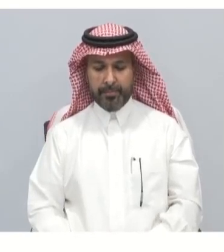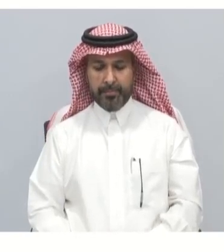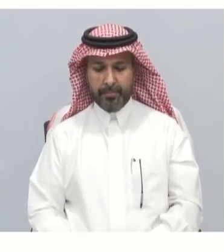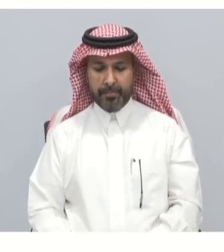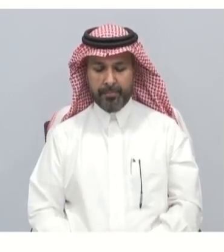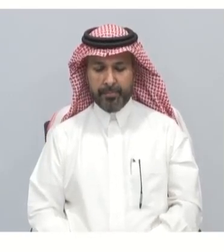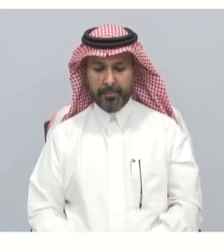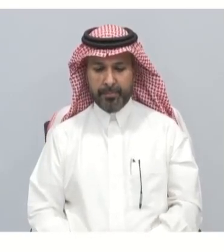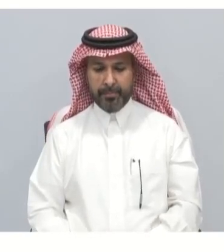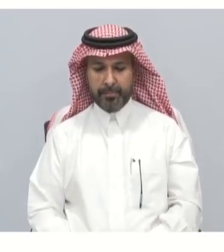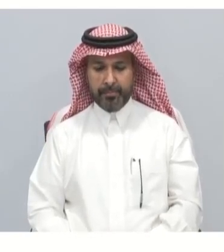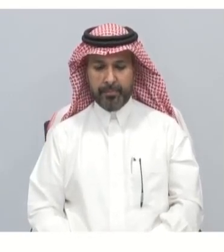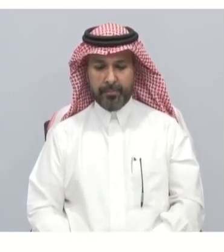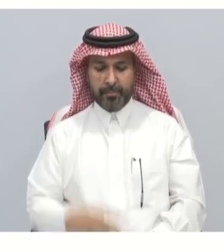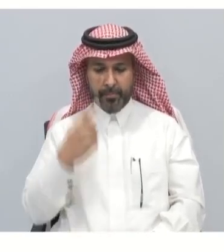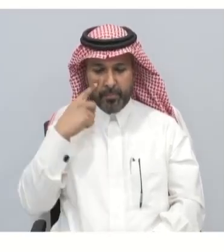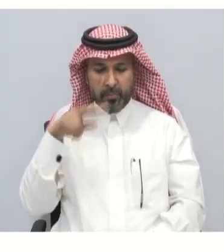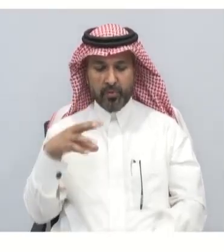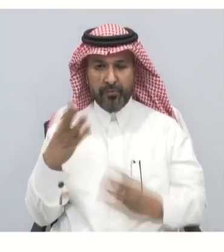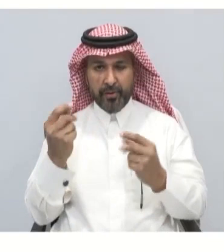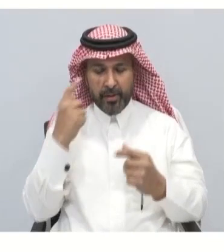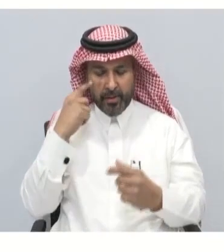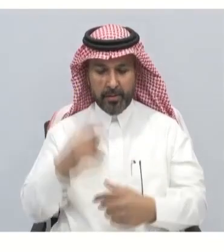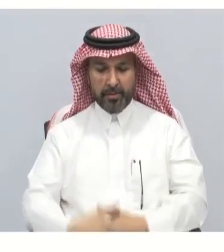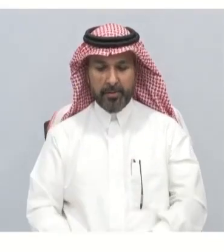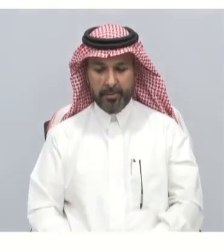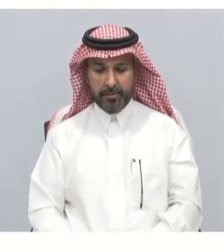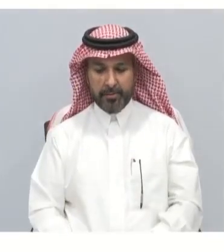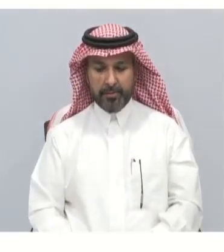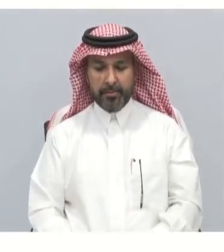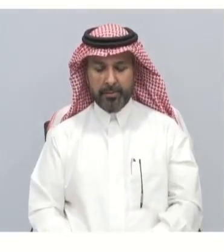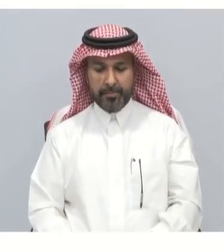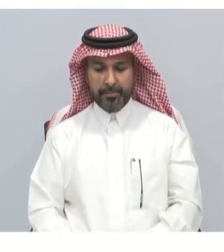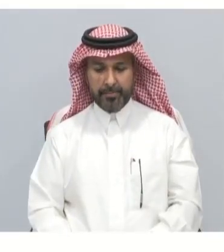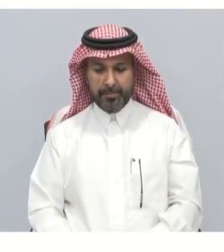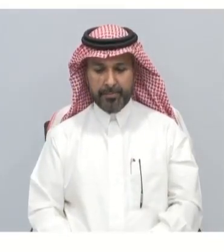نموذج و عدينا